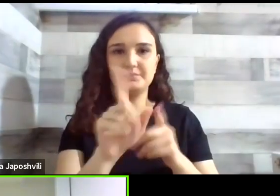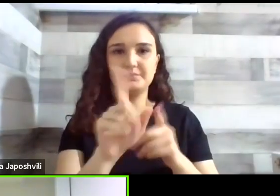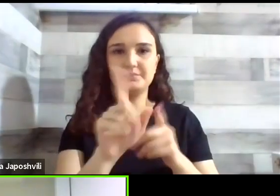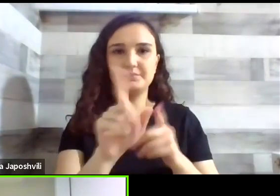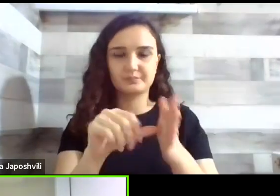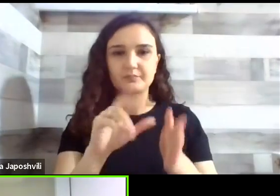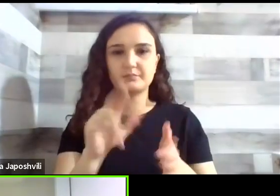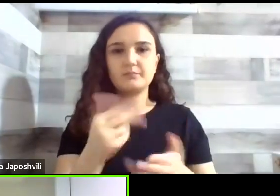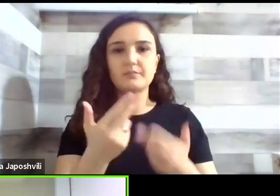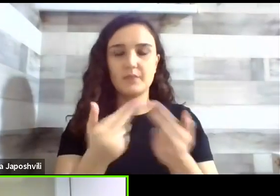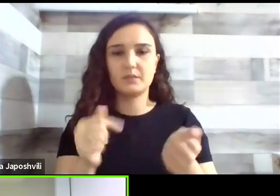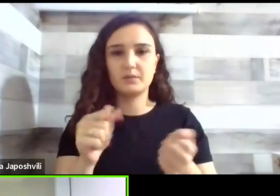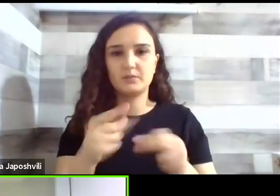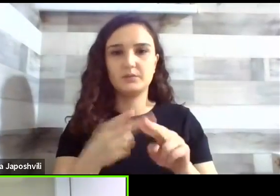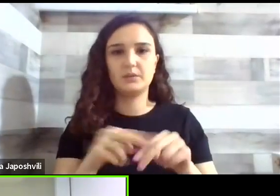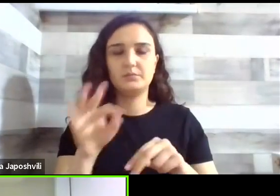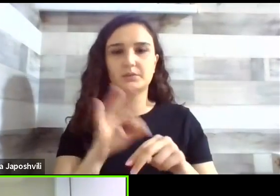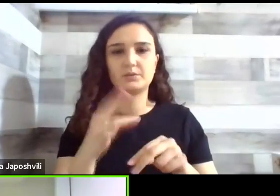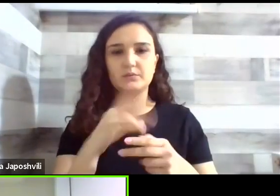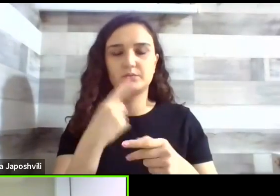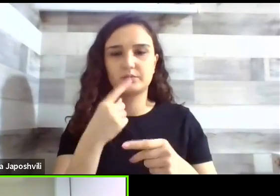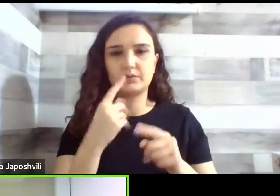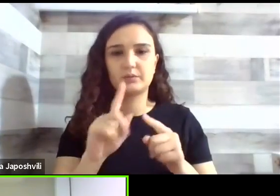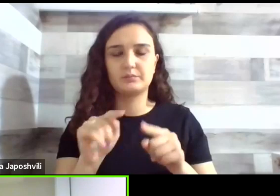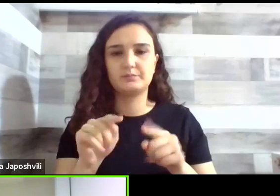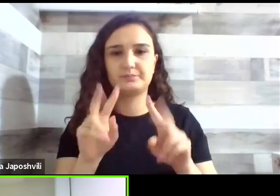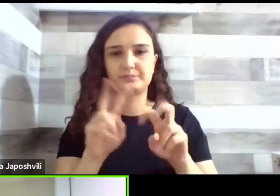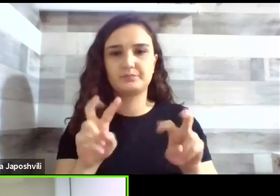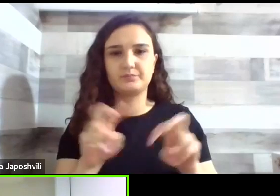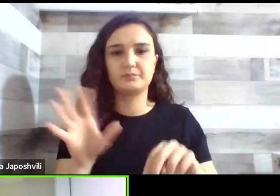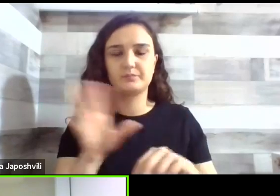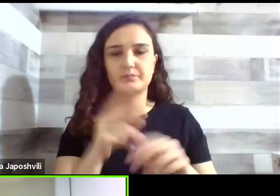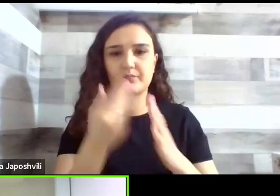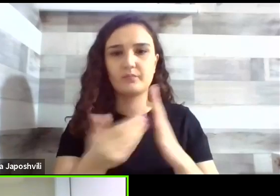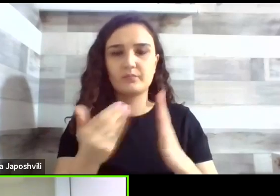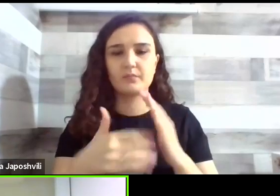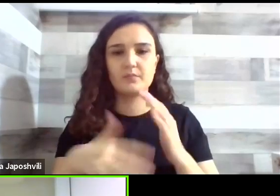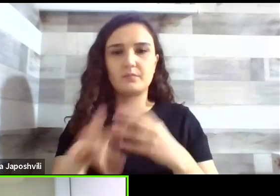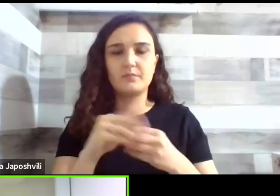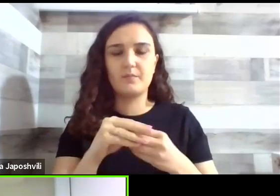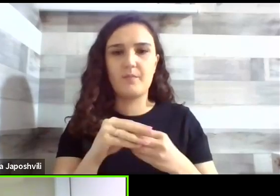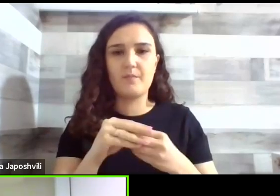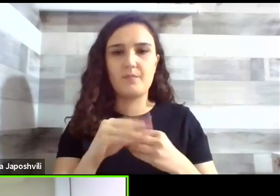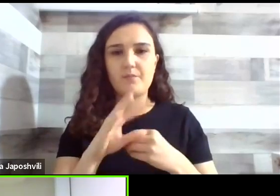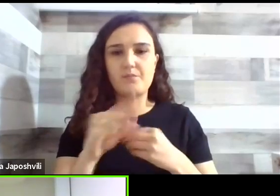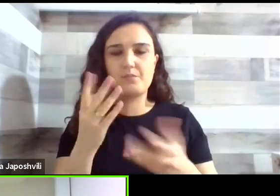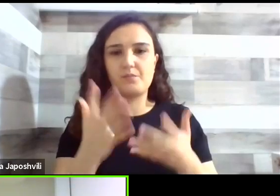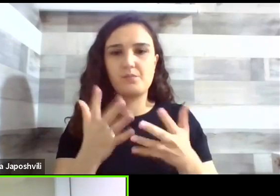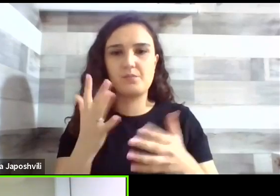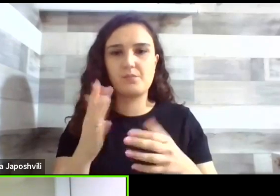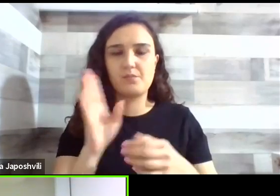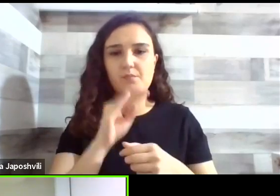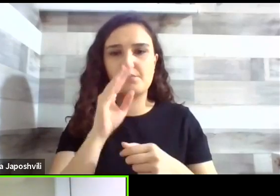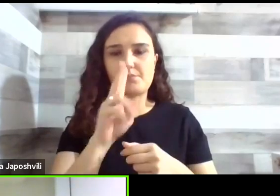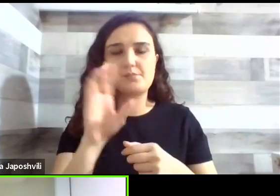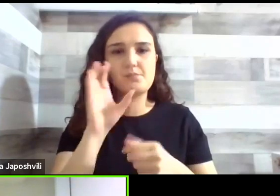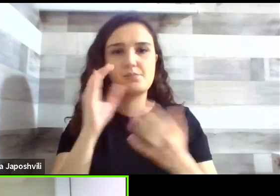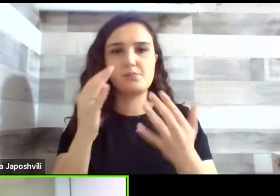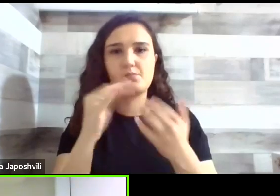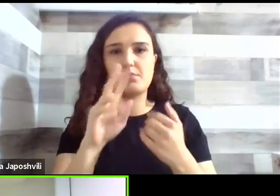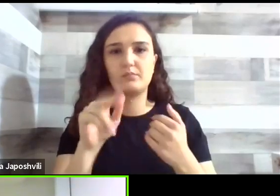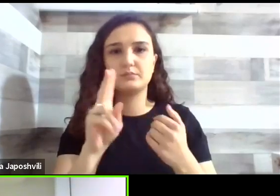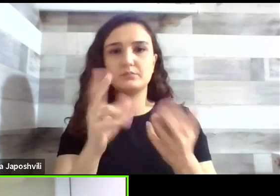და რა თქმა უნდა, ამასაც ხაზი უნდა გავუსვა, რომ კვლევებმაც აჩვენა და რა თქმა უნდა, ალბათ ყველა მშობელი ხა ვინც გვისმენს და ვისაც